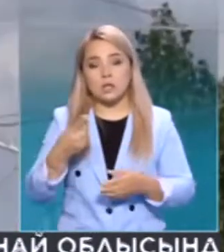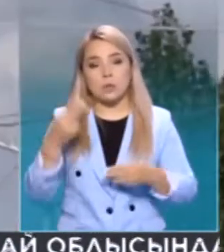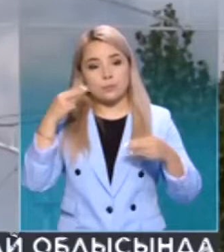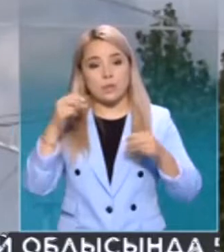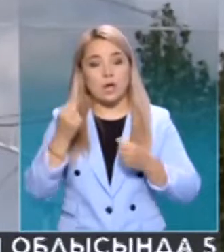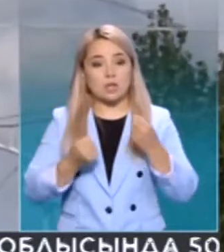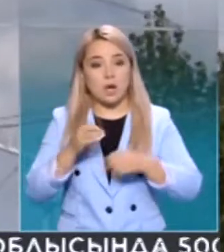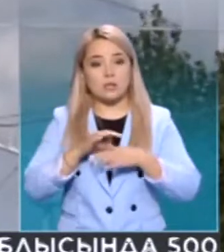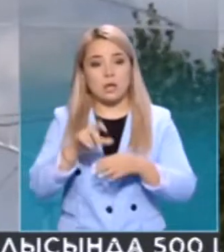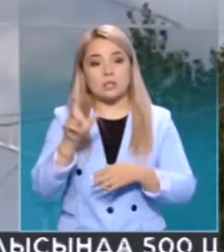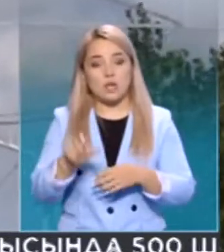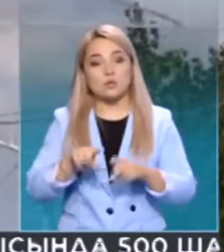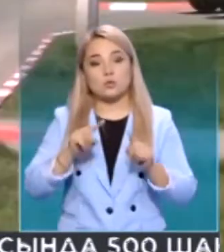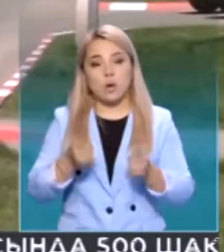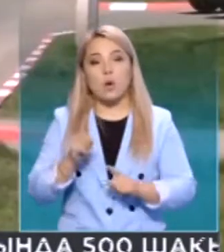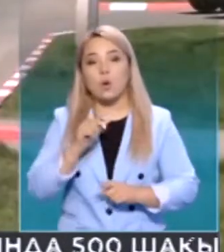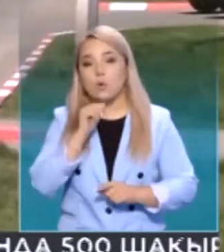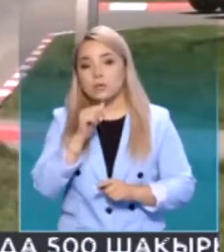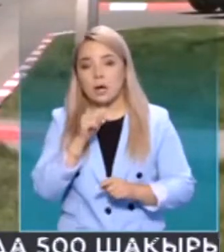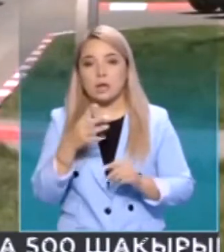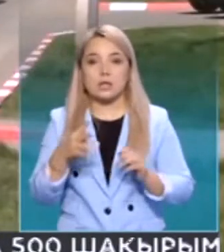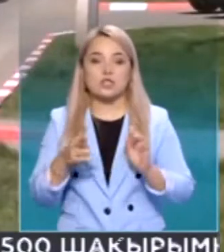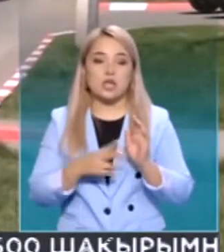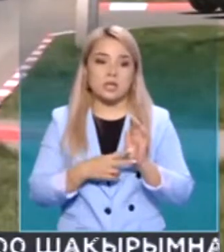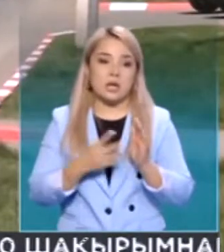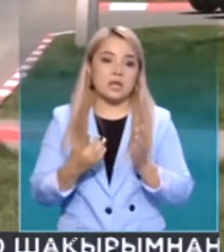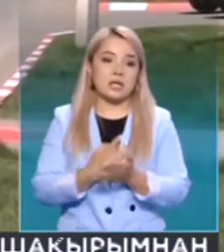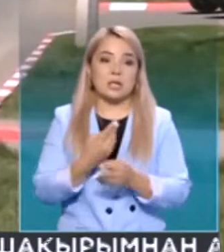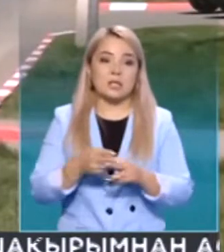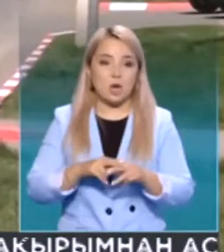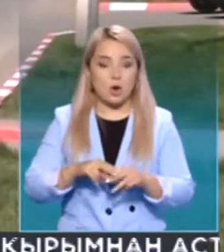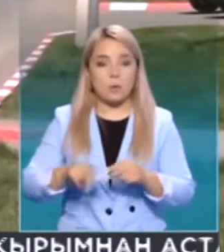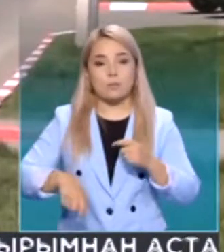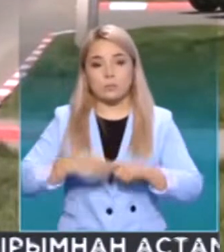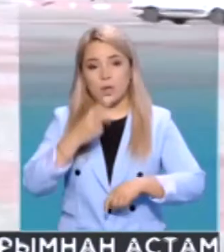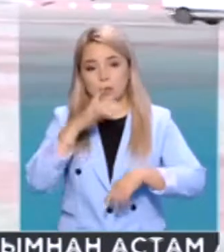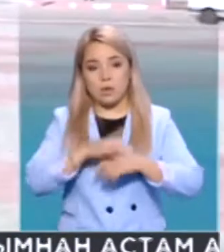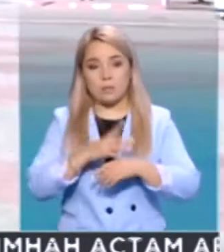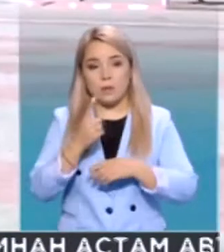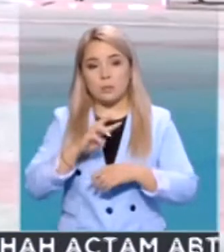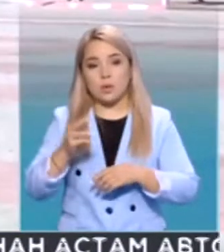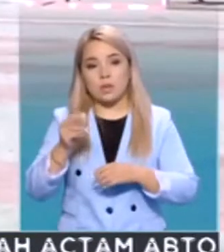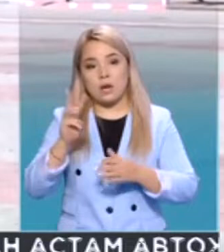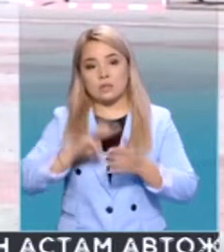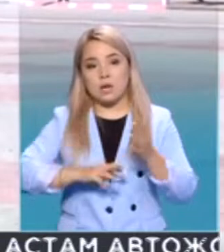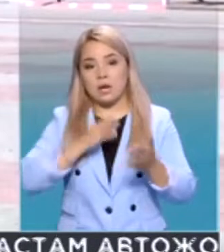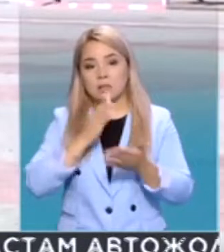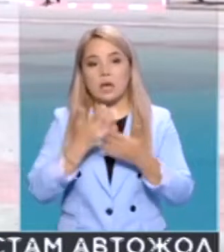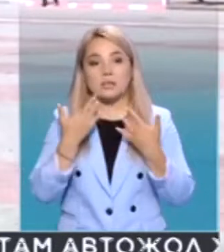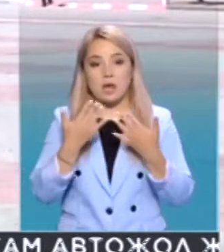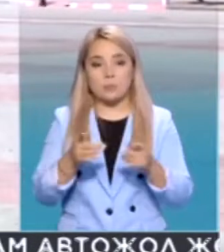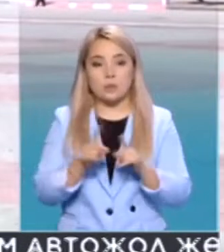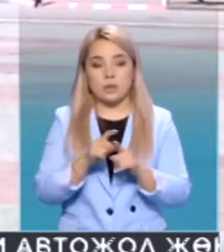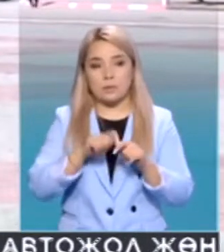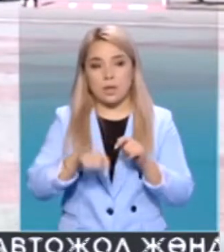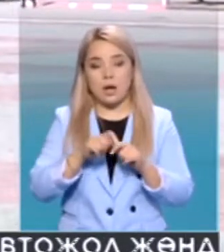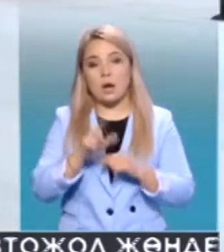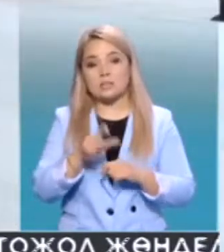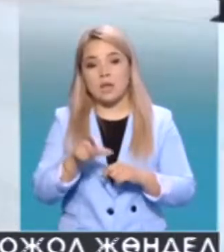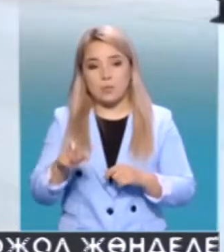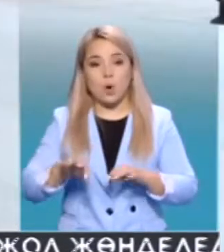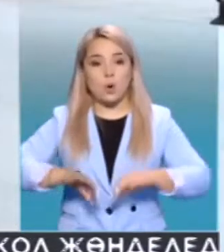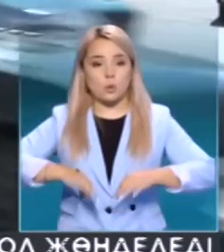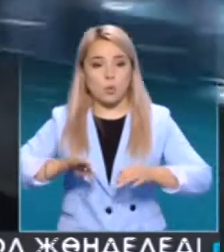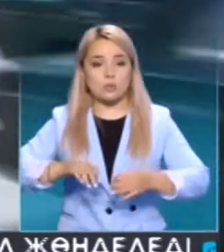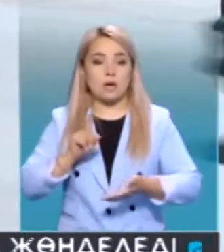ұсталды. Қостанай тұрғыны ережені 47 рет бұзып, 1 миллион теңге көлемінде айыппұл арқалады. Талапқа шекесінен қараған азаматтардың